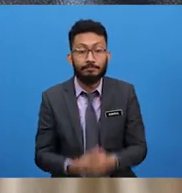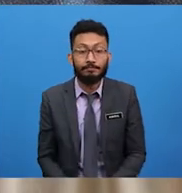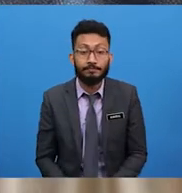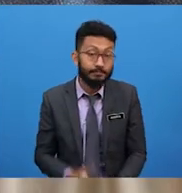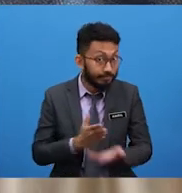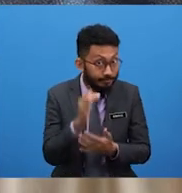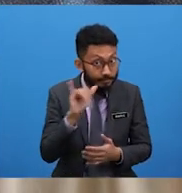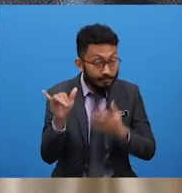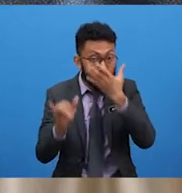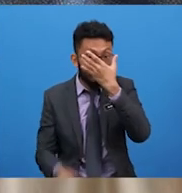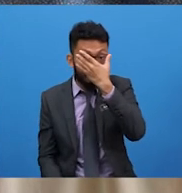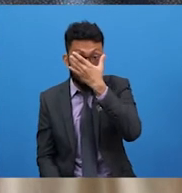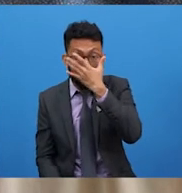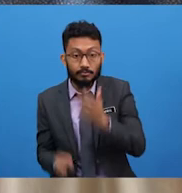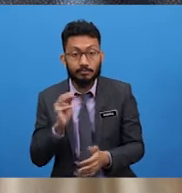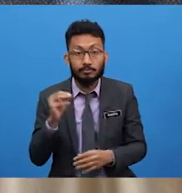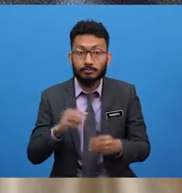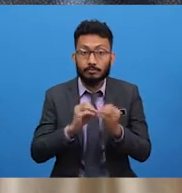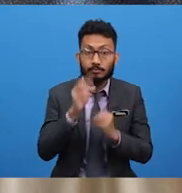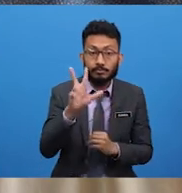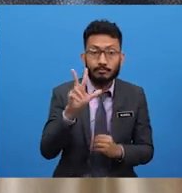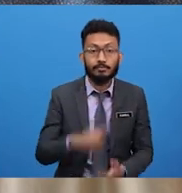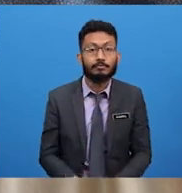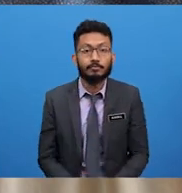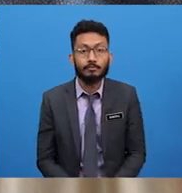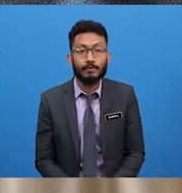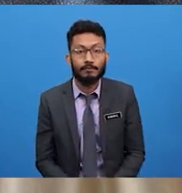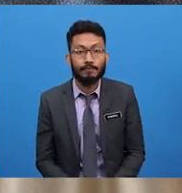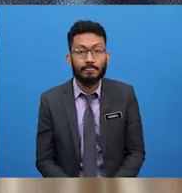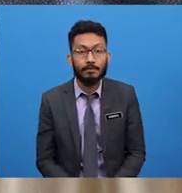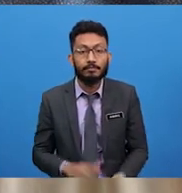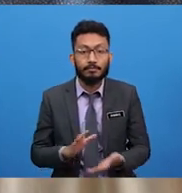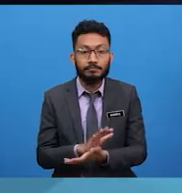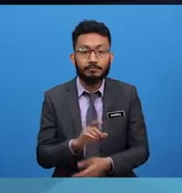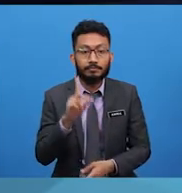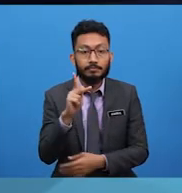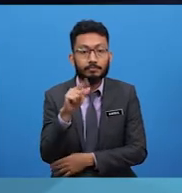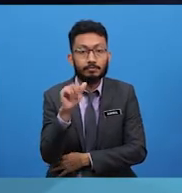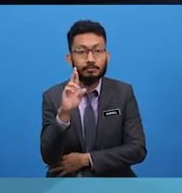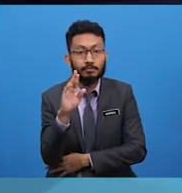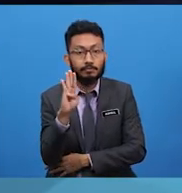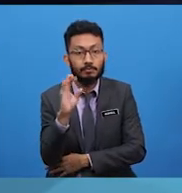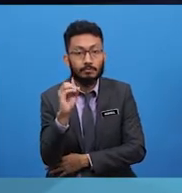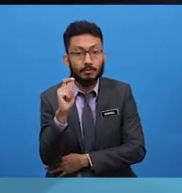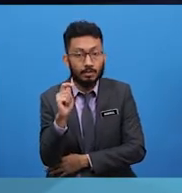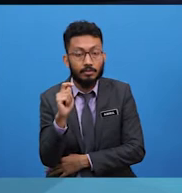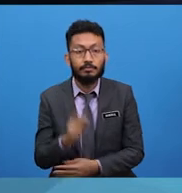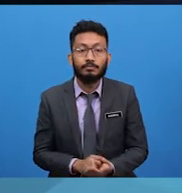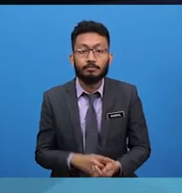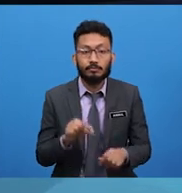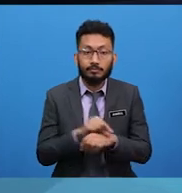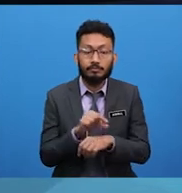Seterusnya, bahan ketiga adalah kertas karbon. Kertas karbon digunakan